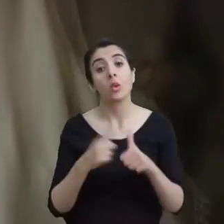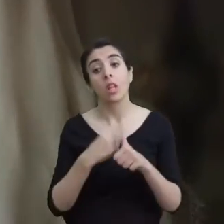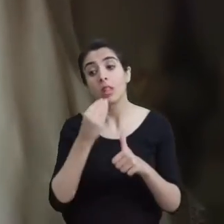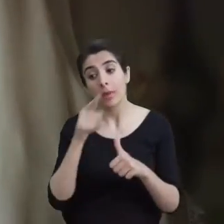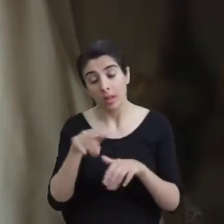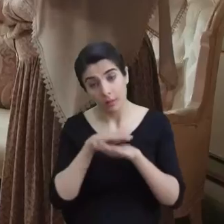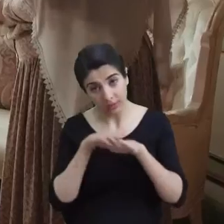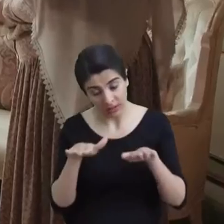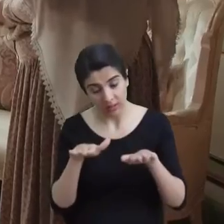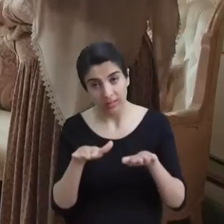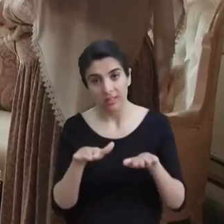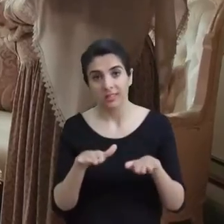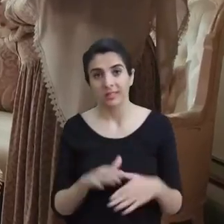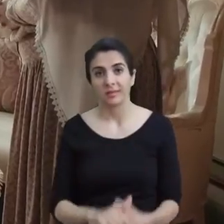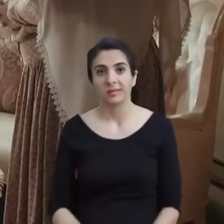Önce yemek bitecek.